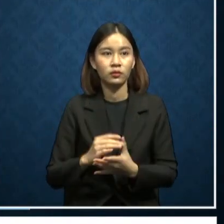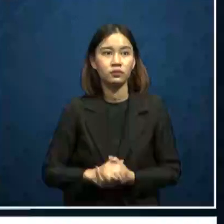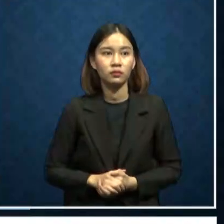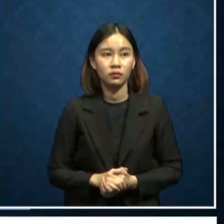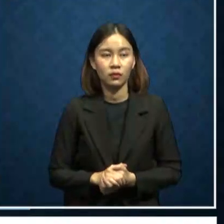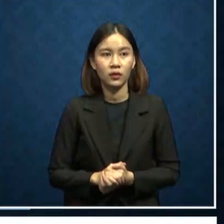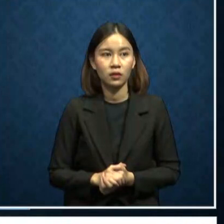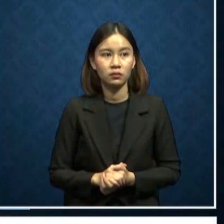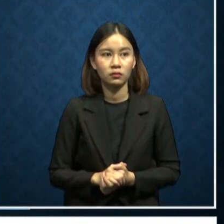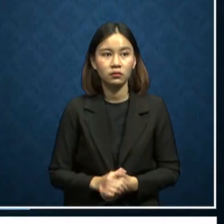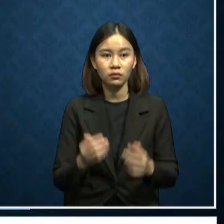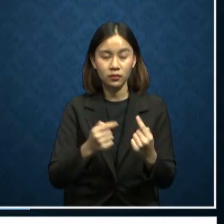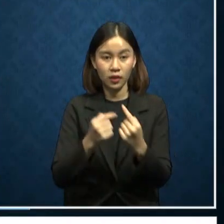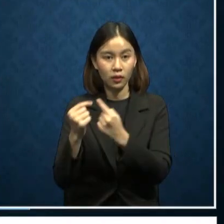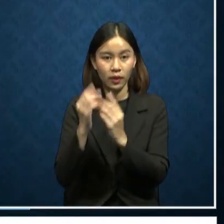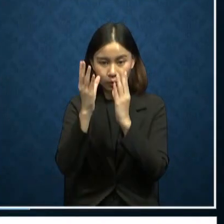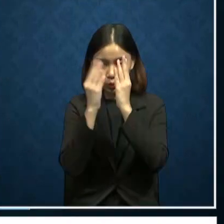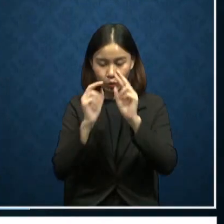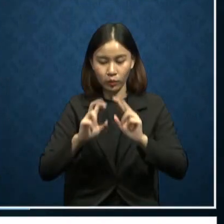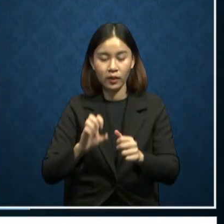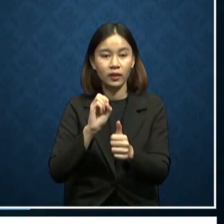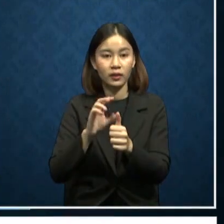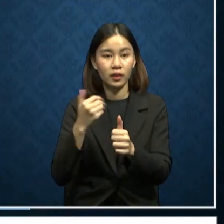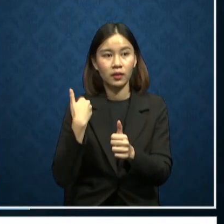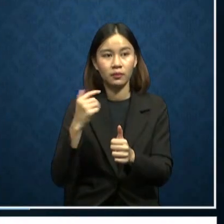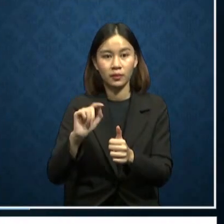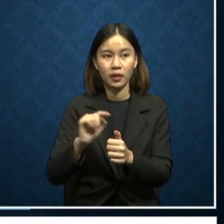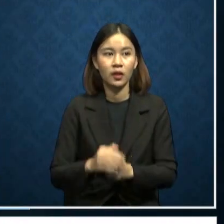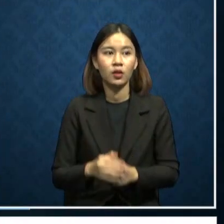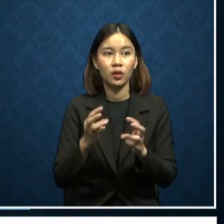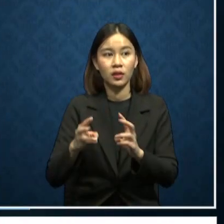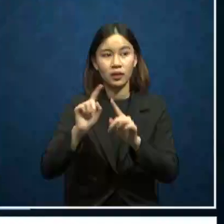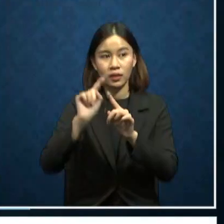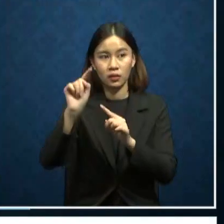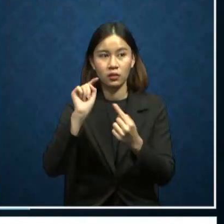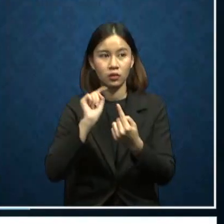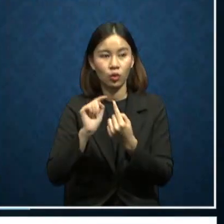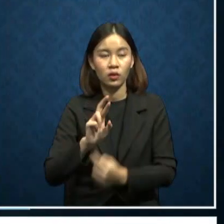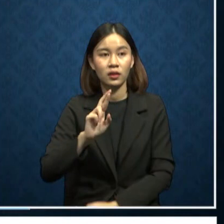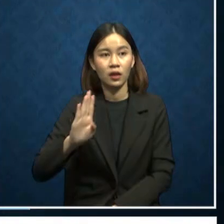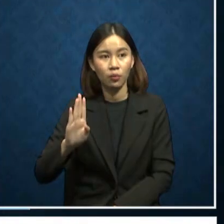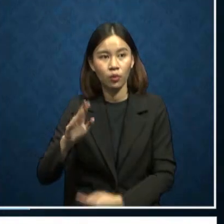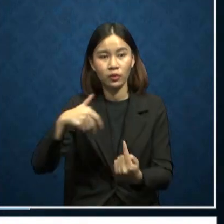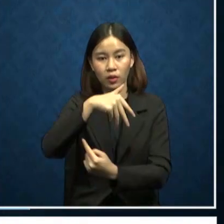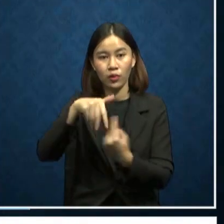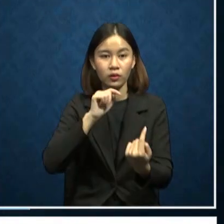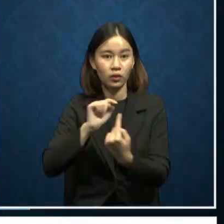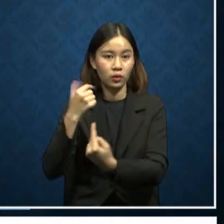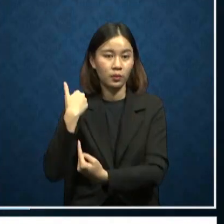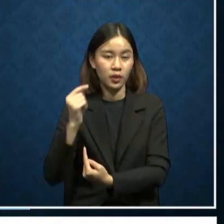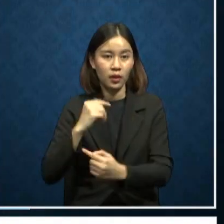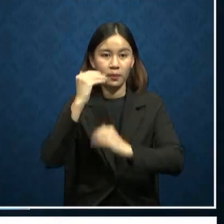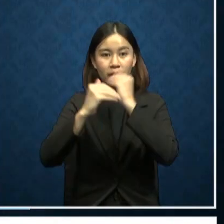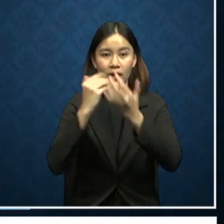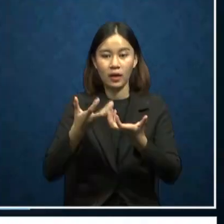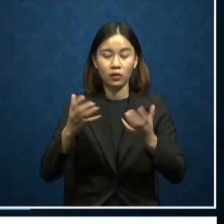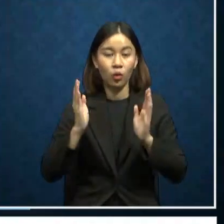ประเด็นกลยุทธ์นะครับที่เราได้ศึกษาเสนอแนั้นมีกลยุทธ์ที่ 1ก็คือการสร้างระบบนิเวศที่เหมาะสมได้แก่การพัฒนา